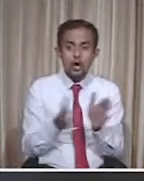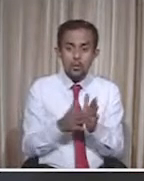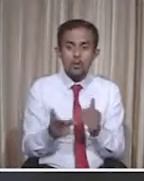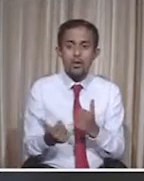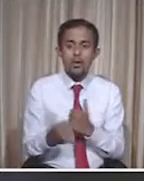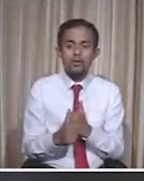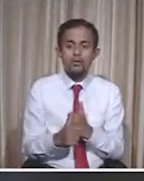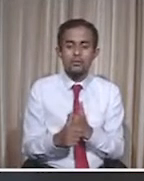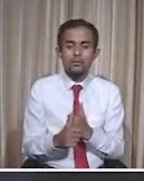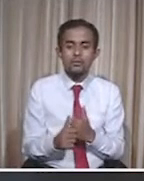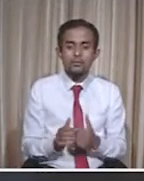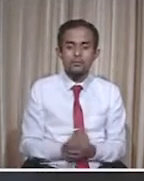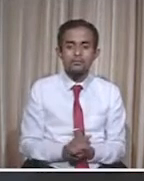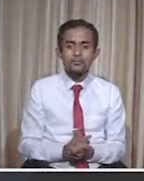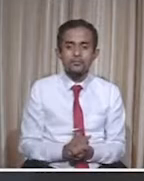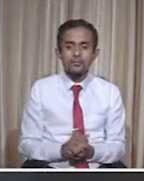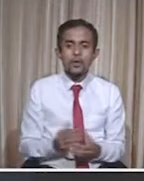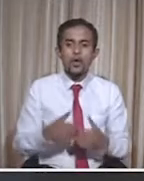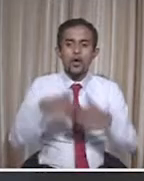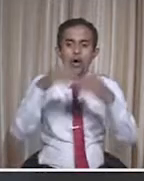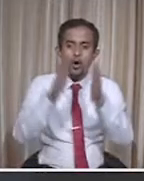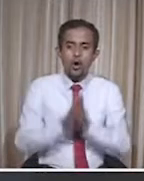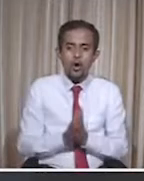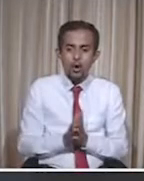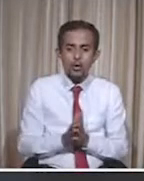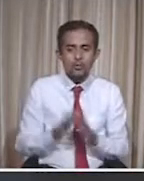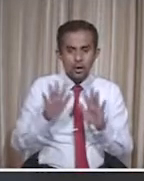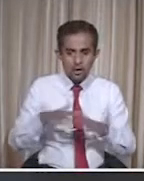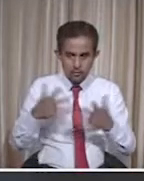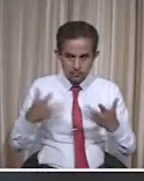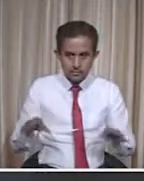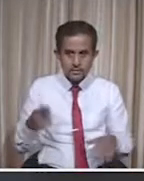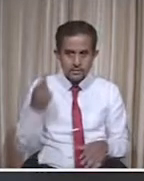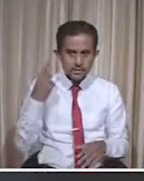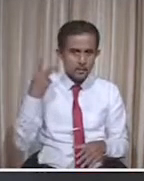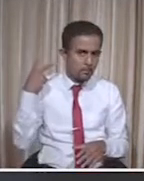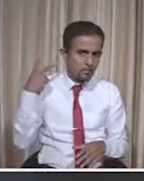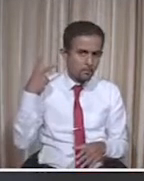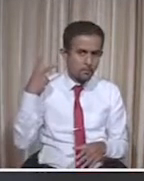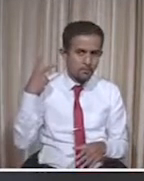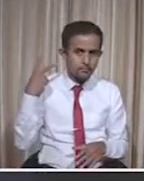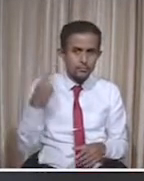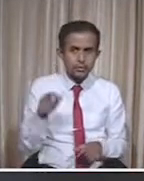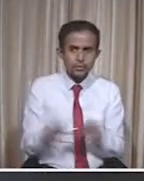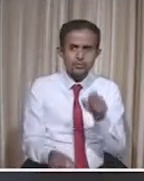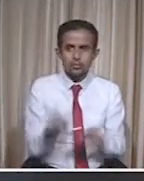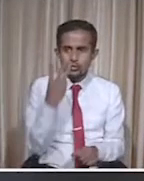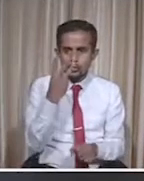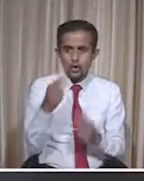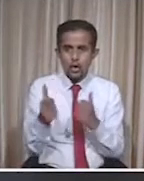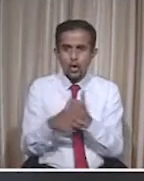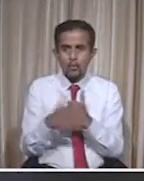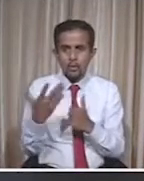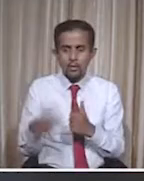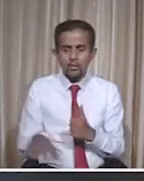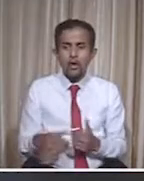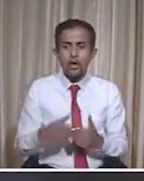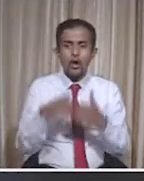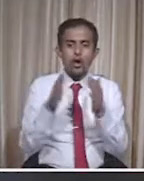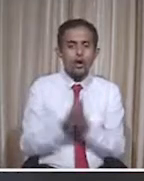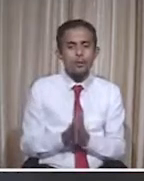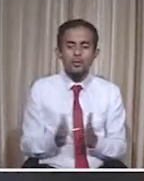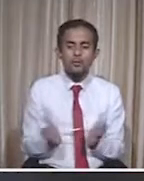कियला देन ओक्कोम अवसान वुणाट पस्से ईये पेरेदा तुन्देनेक्गे कमिटुवक पत्करा देन मे ओक्कोम